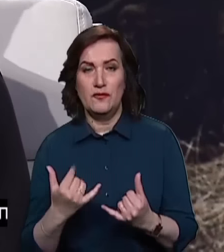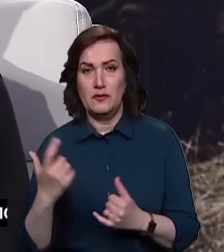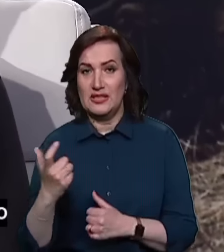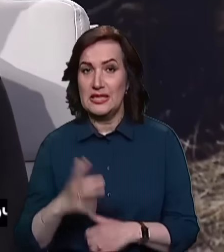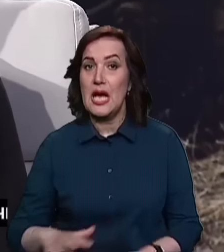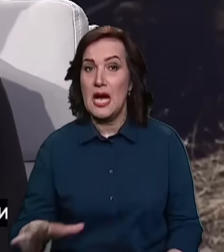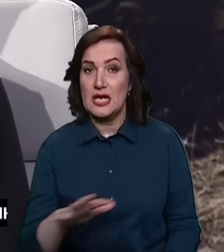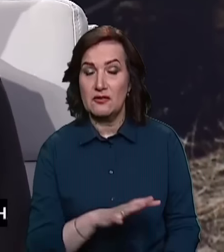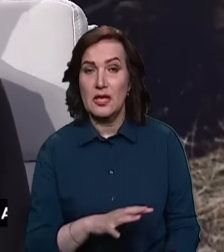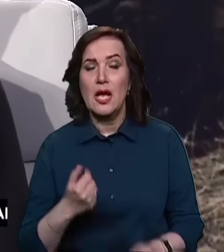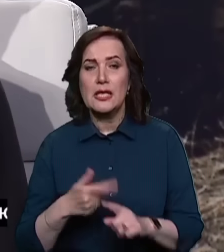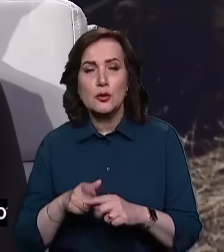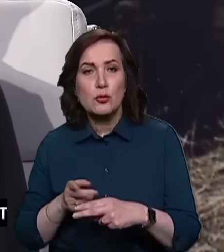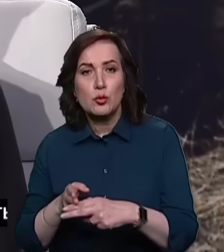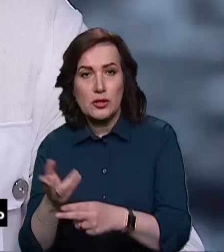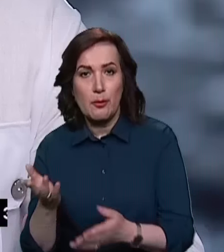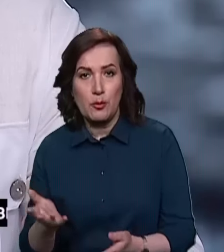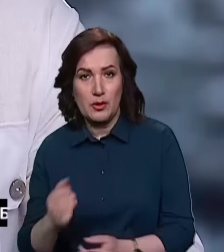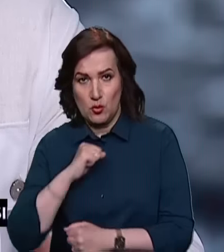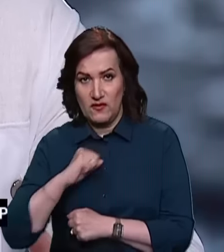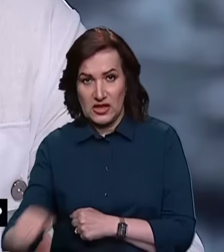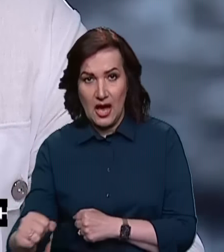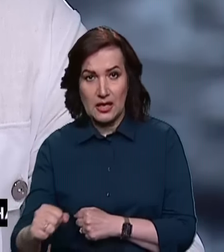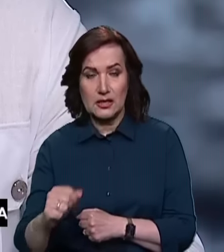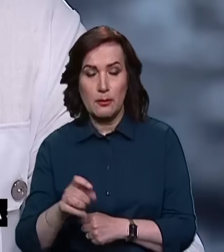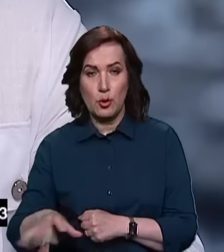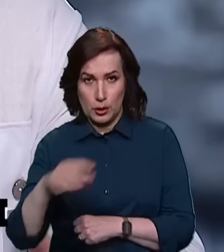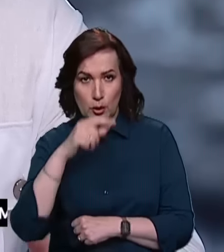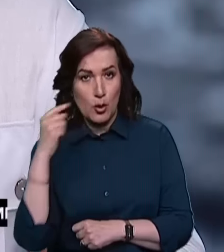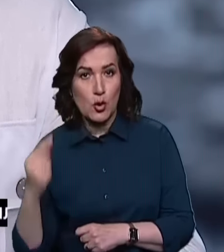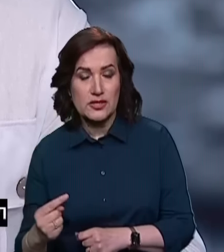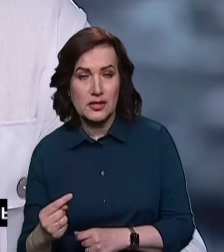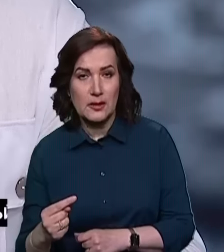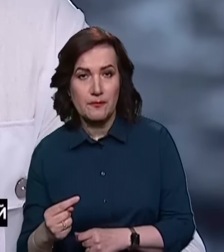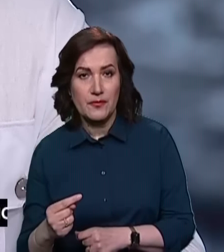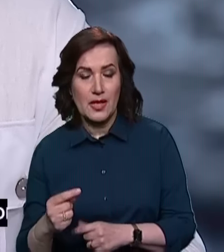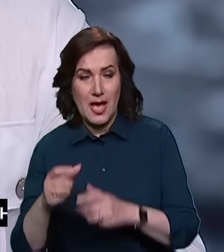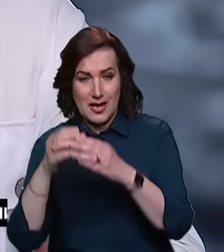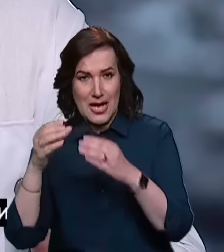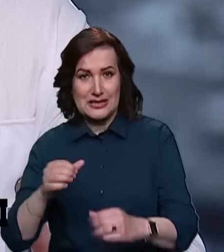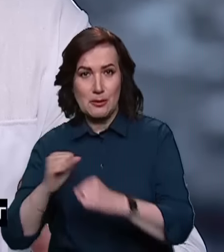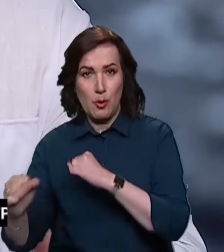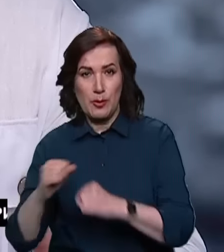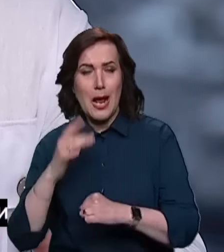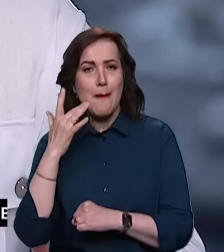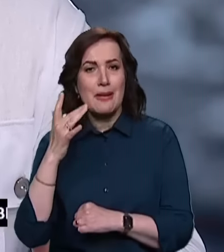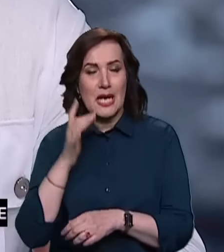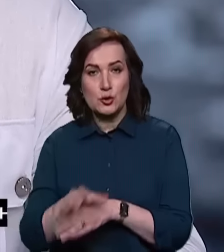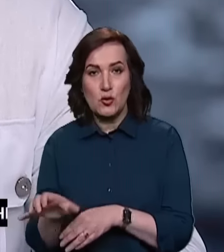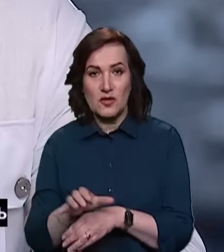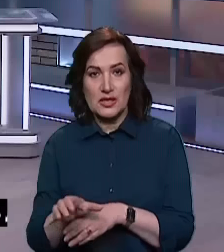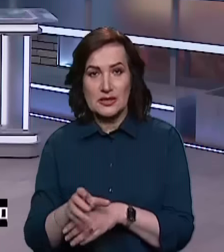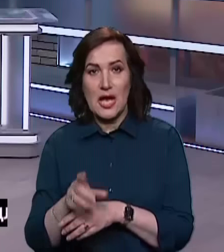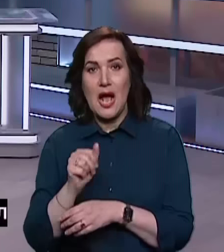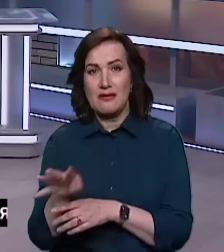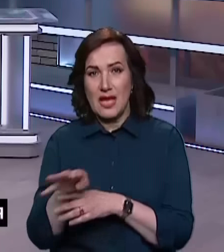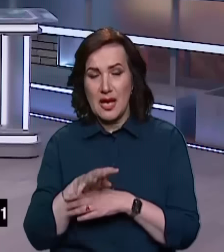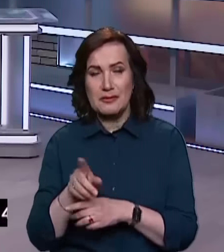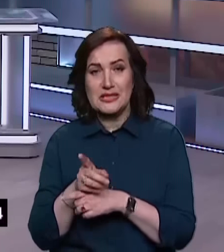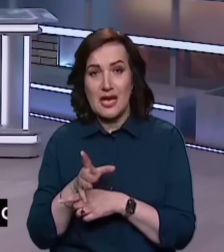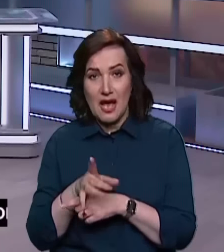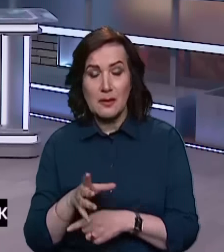на Харківщині. Як цьому запобігти? Вдарити безпосередньо по території Російської Федерації касетними боєприпасами американського виробництва, ракетами атакам